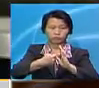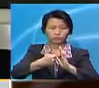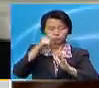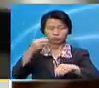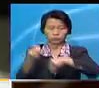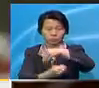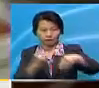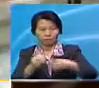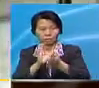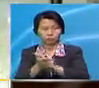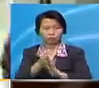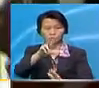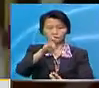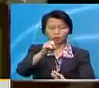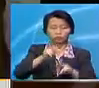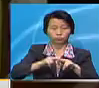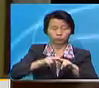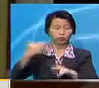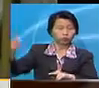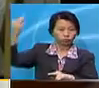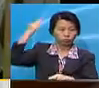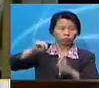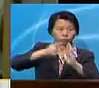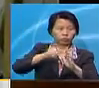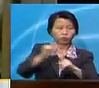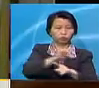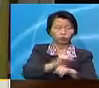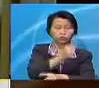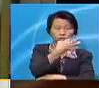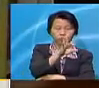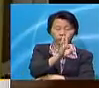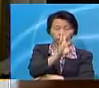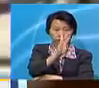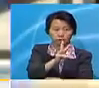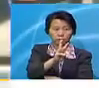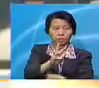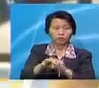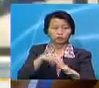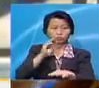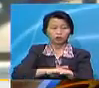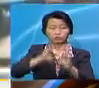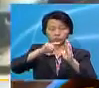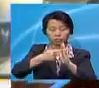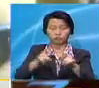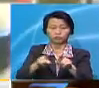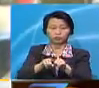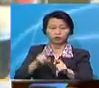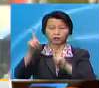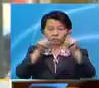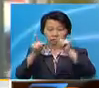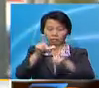menggantikan kesemua 30 Trin terdahulu yang mula digunakan pada 1996 ketika beroperasi sebagai Star